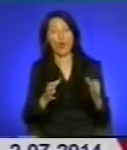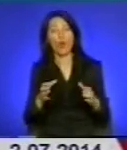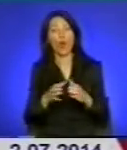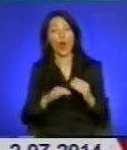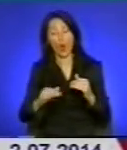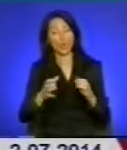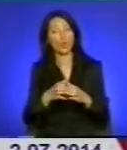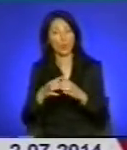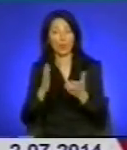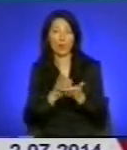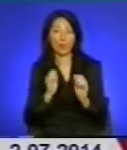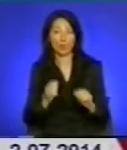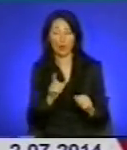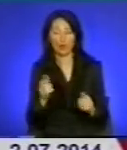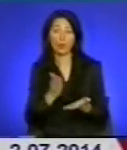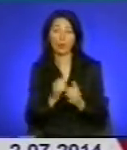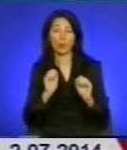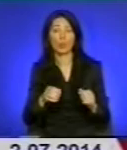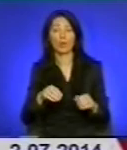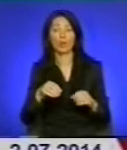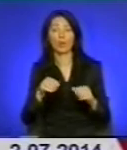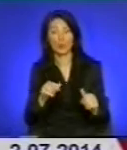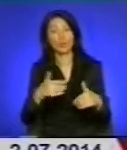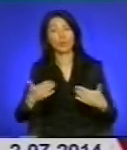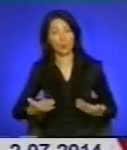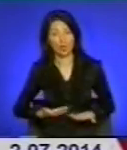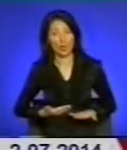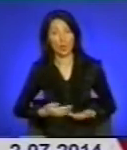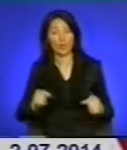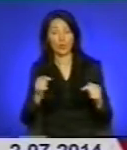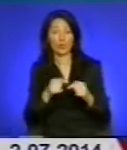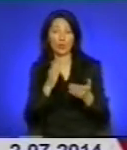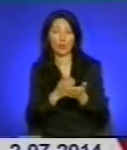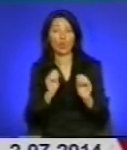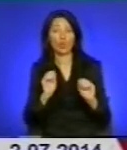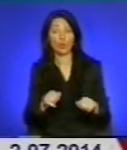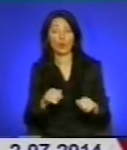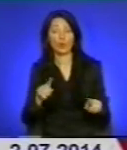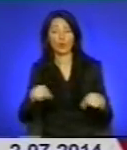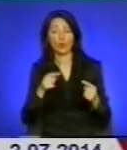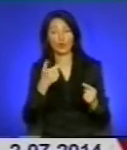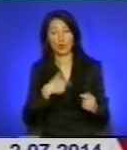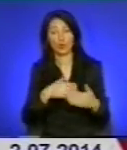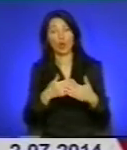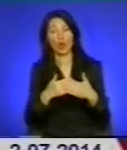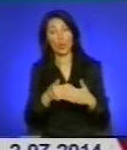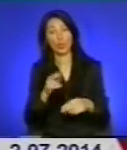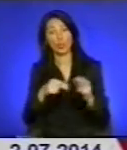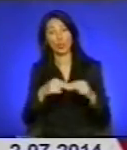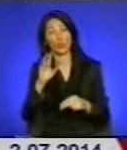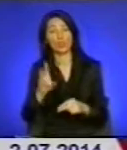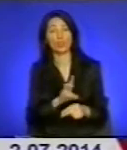ну скажемо люди мають право на постійне проживання відповідно Вони мають право собі створювати там і громади будувати церкви